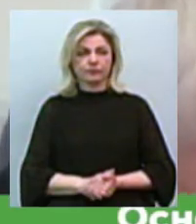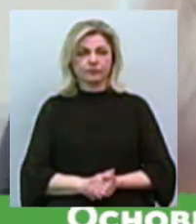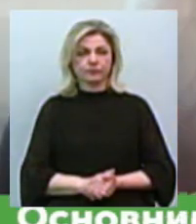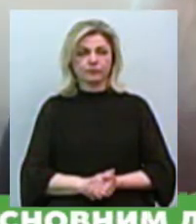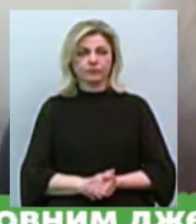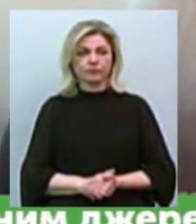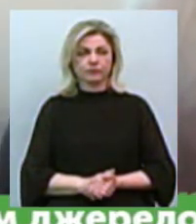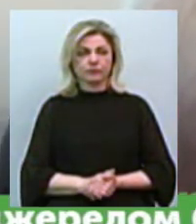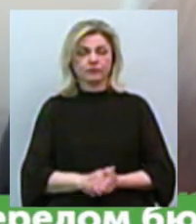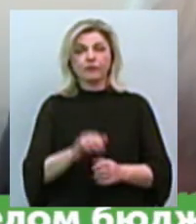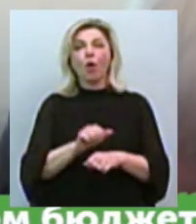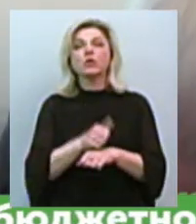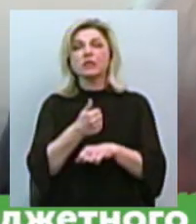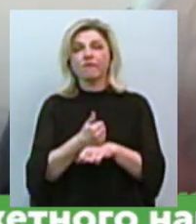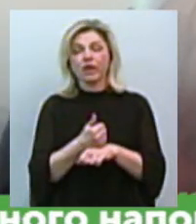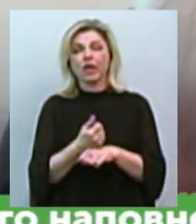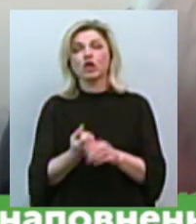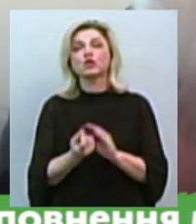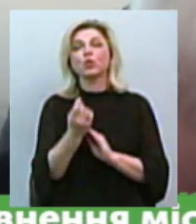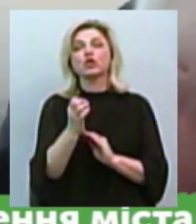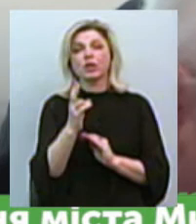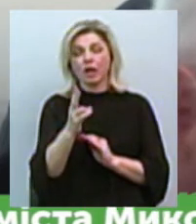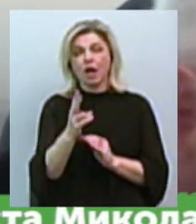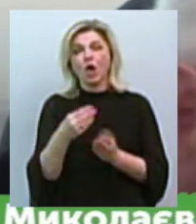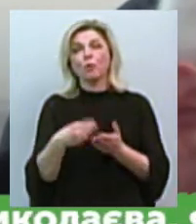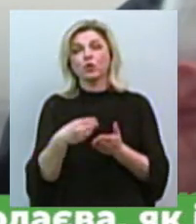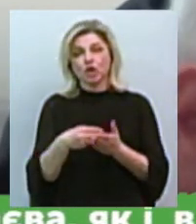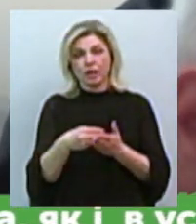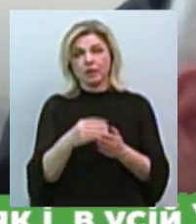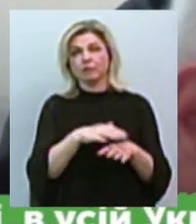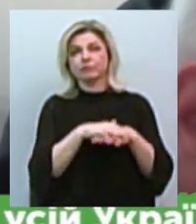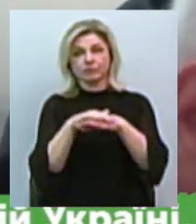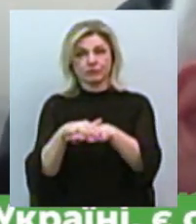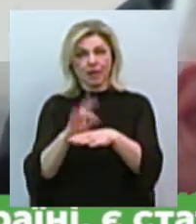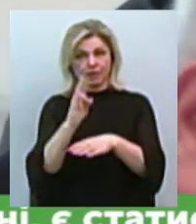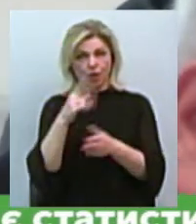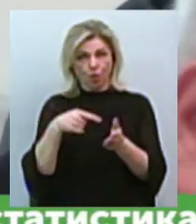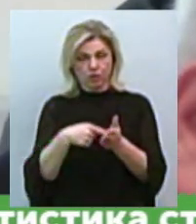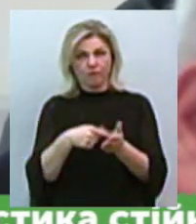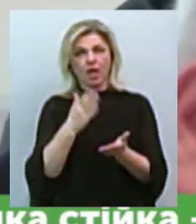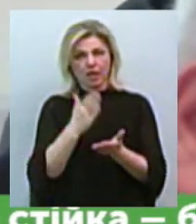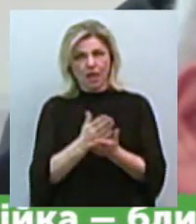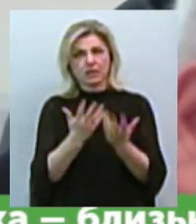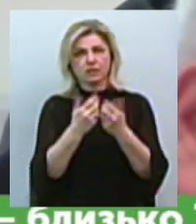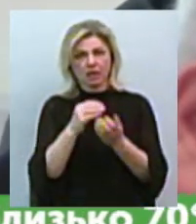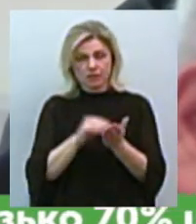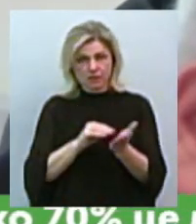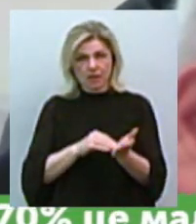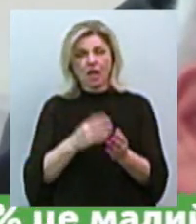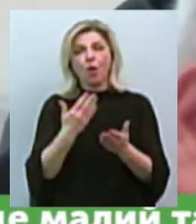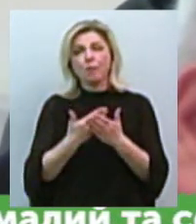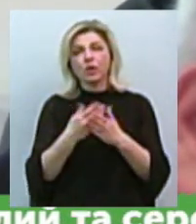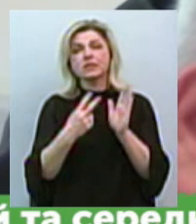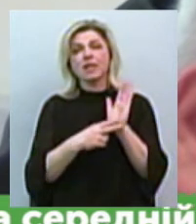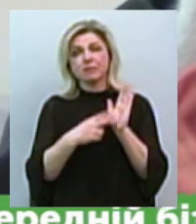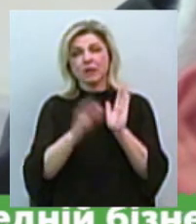Основним источником бюджетного наполнения города Николаева, как и во всей Украине, есть статистика упорная. Около 70% – это